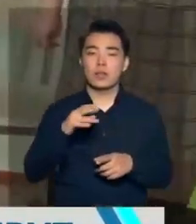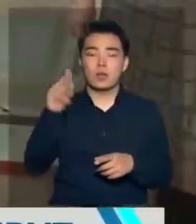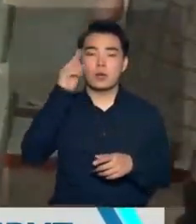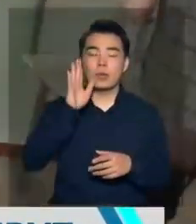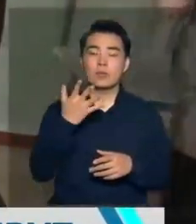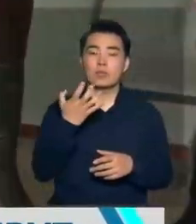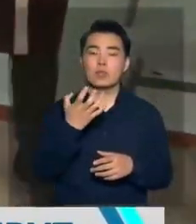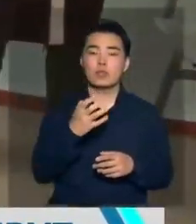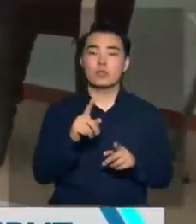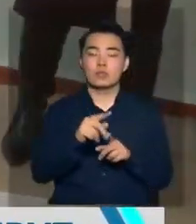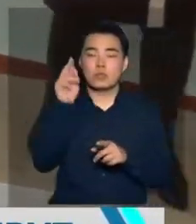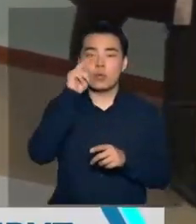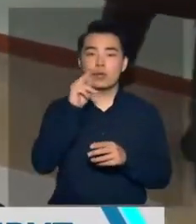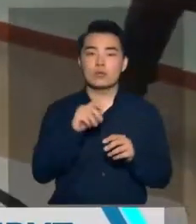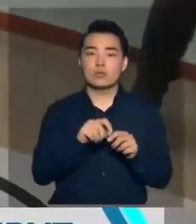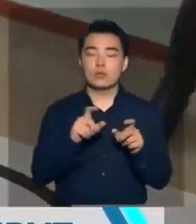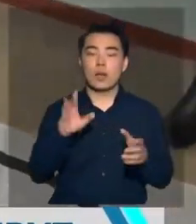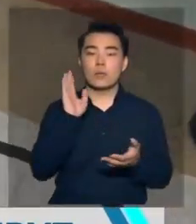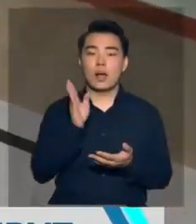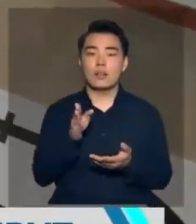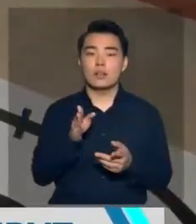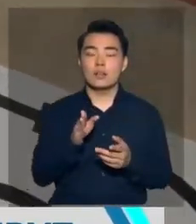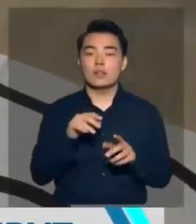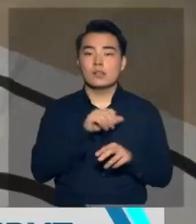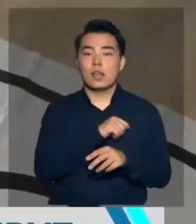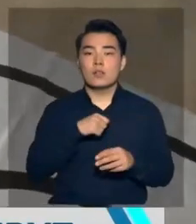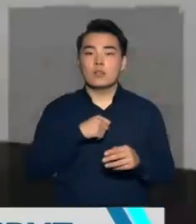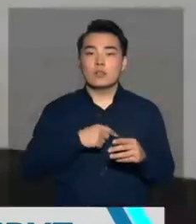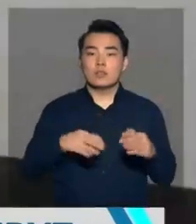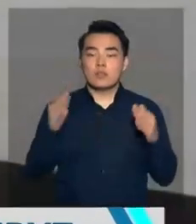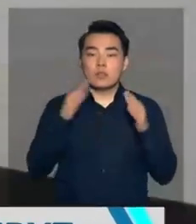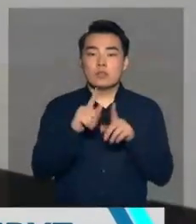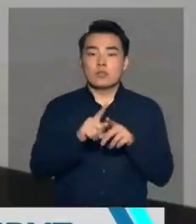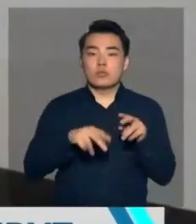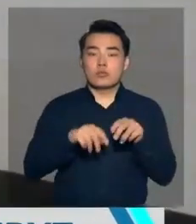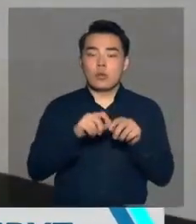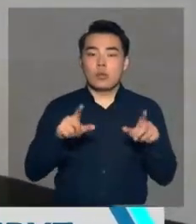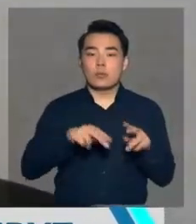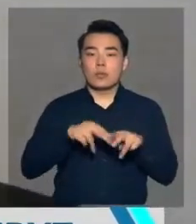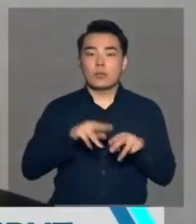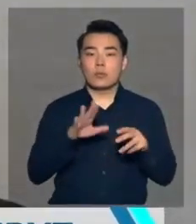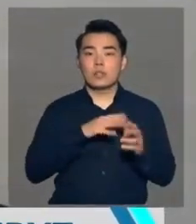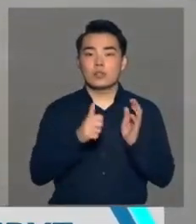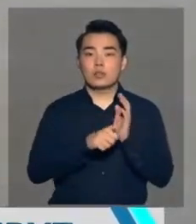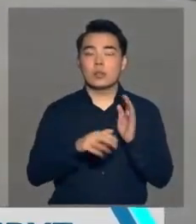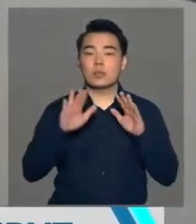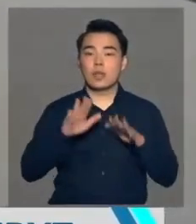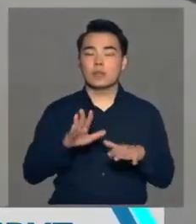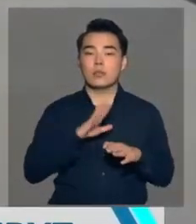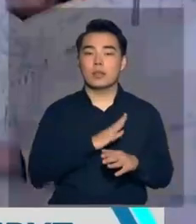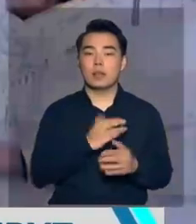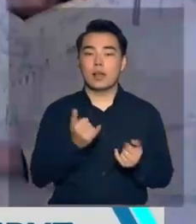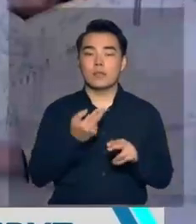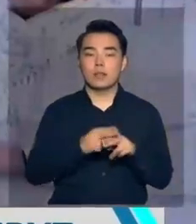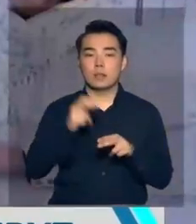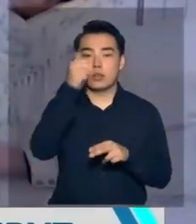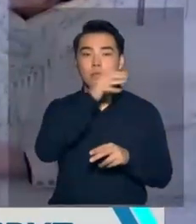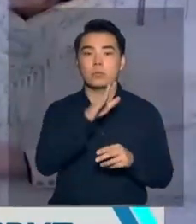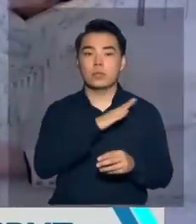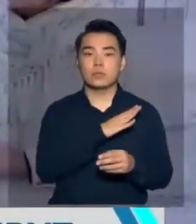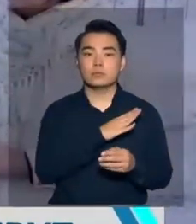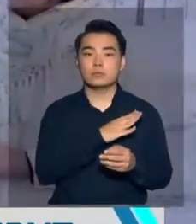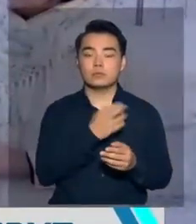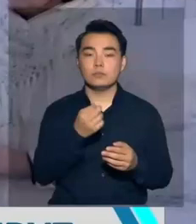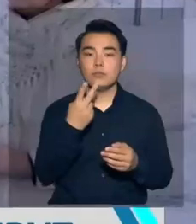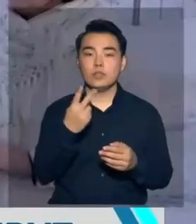500 школьников. Отметим, что в прошлом году в городе была построена школа на 600 мест со смешанным языком обучения. В этом году уже выделены участки под